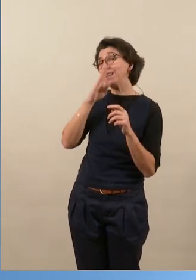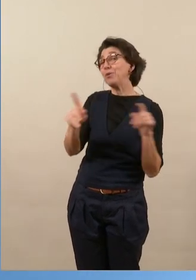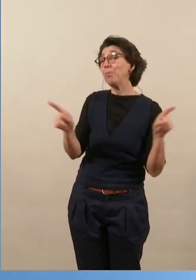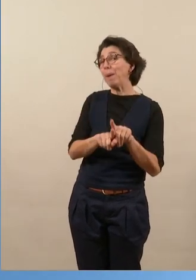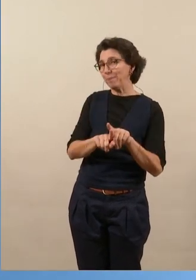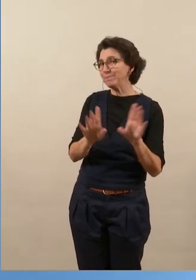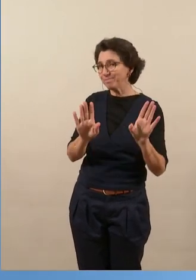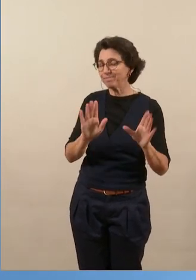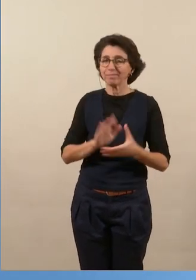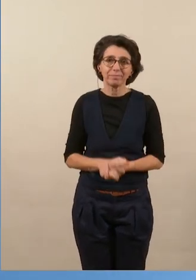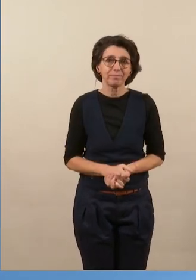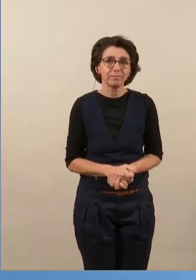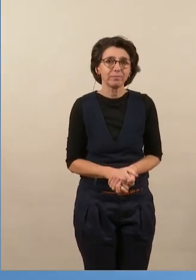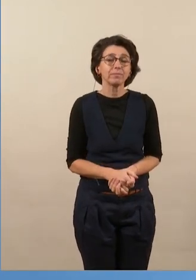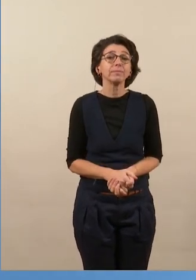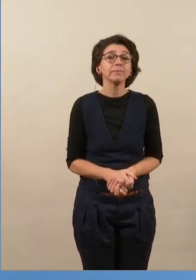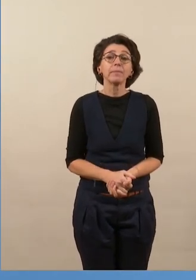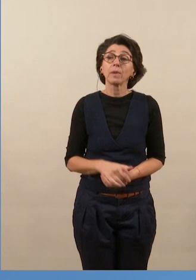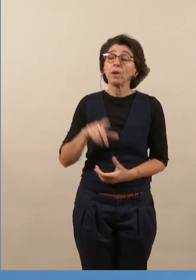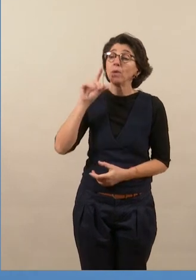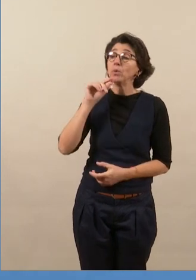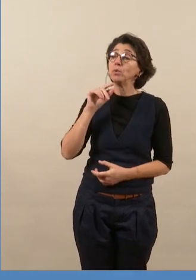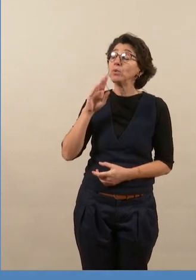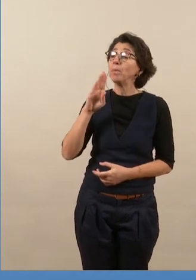Macron nenchaîne avec Monsieur